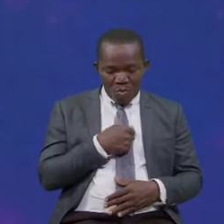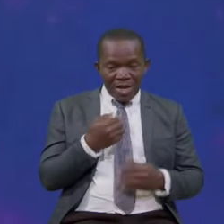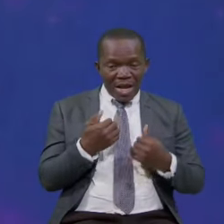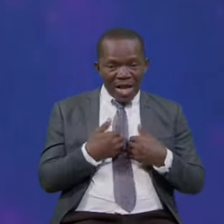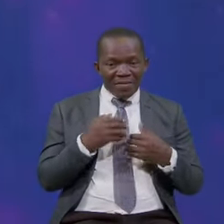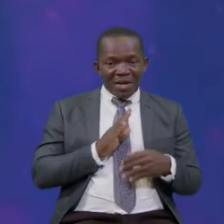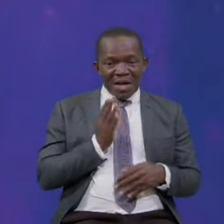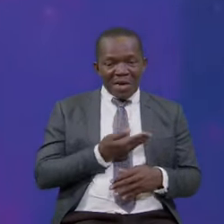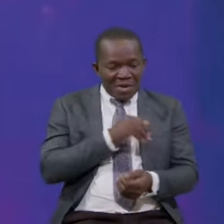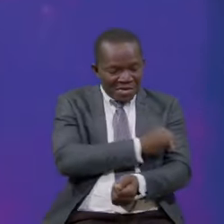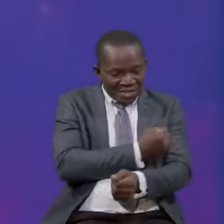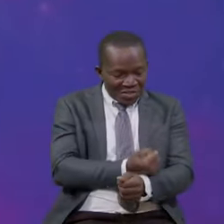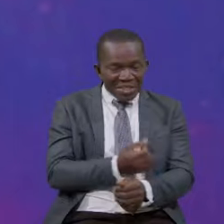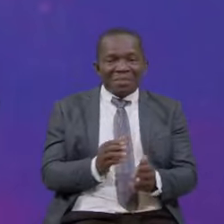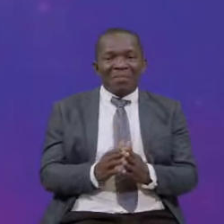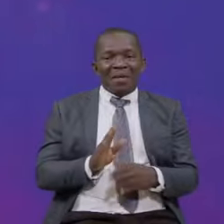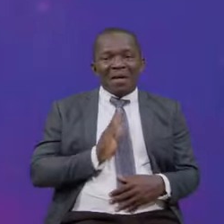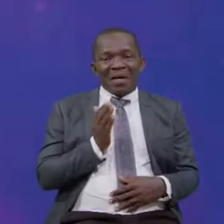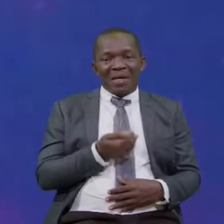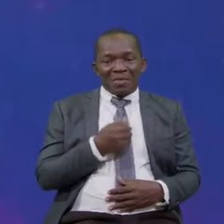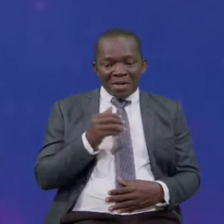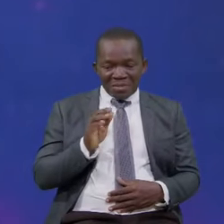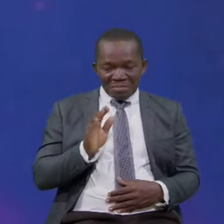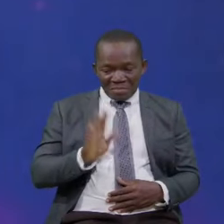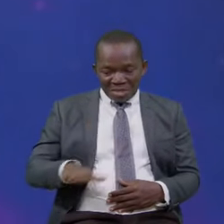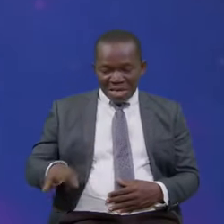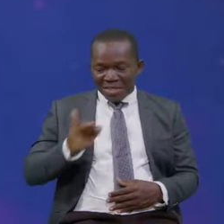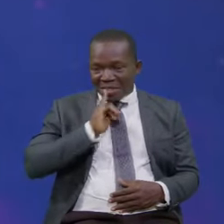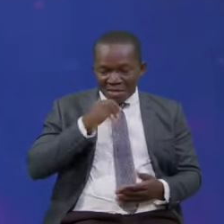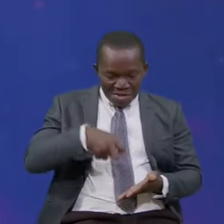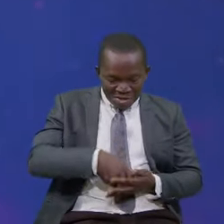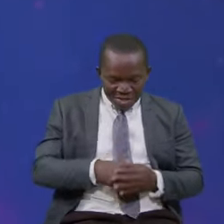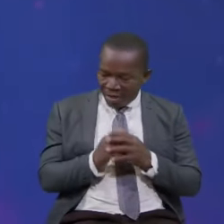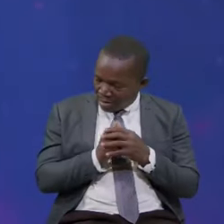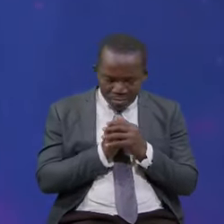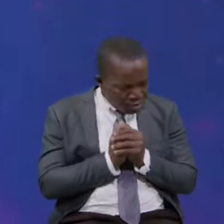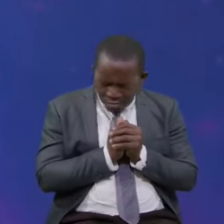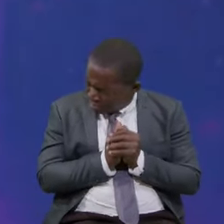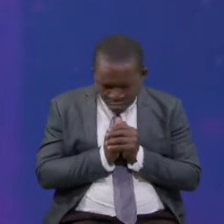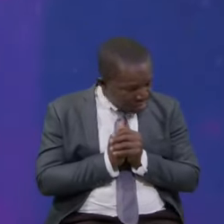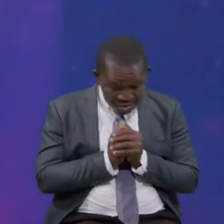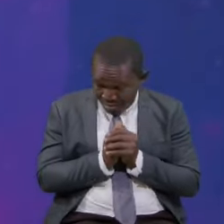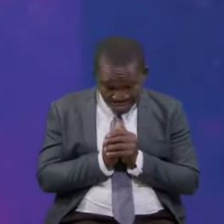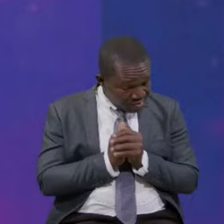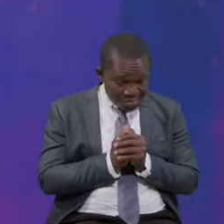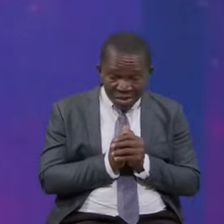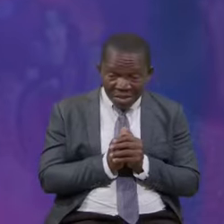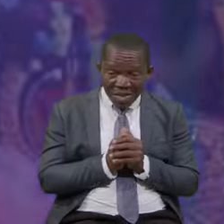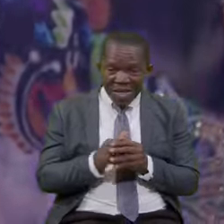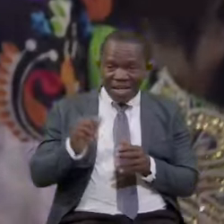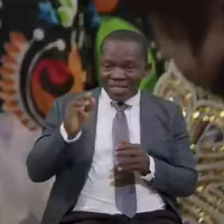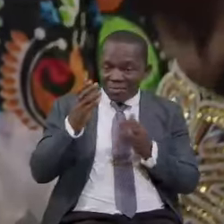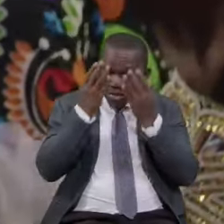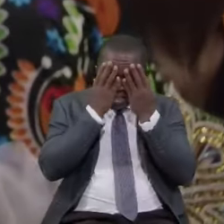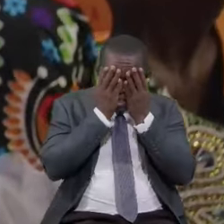est à genou et balance la tête comme ça et bouge la tête comme ça et il met les deux mains et il